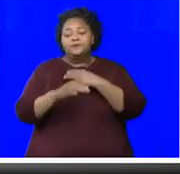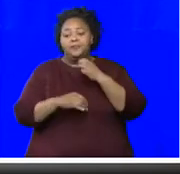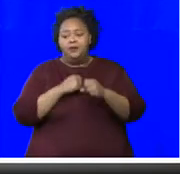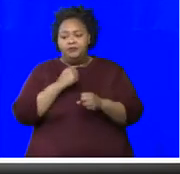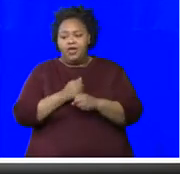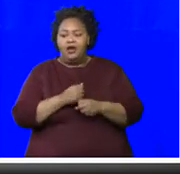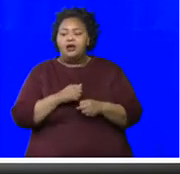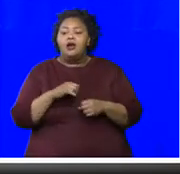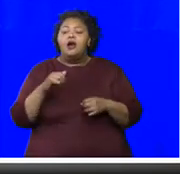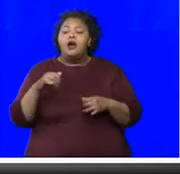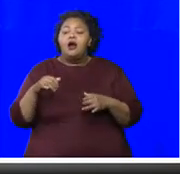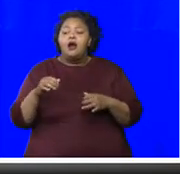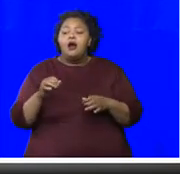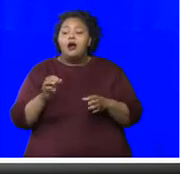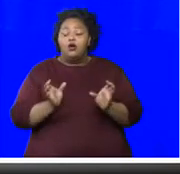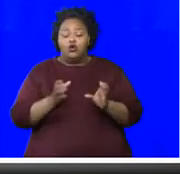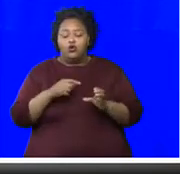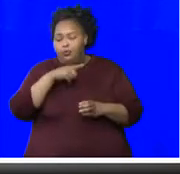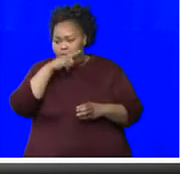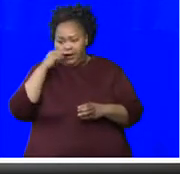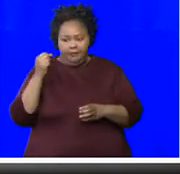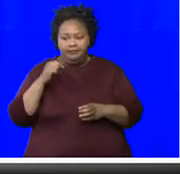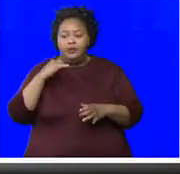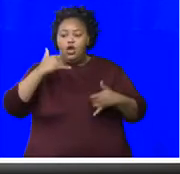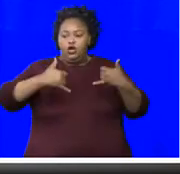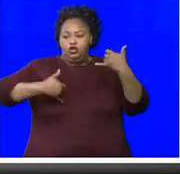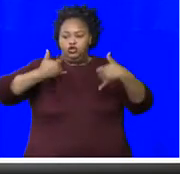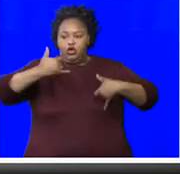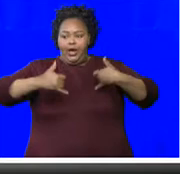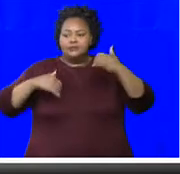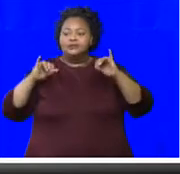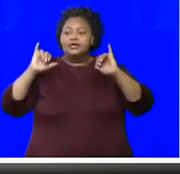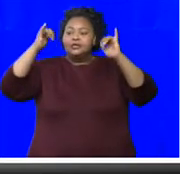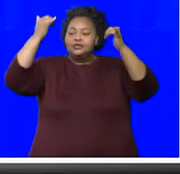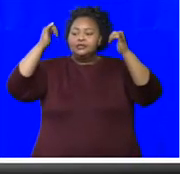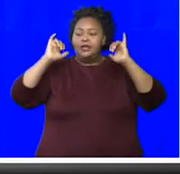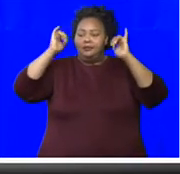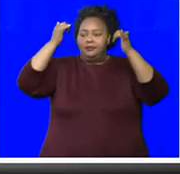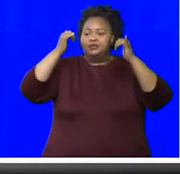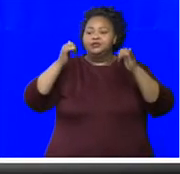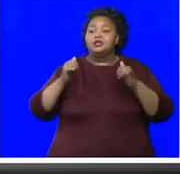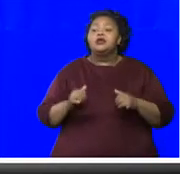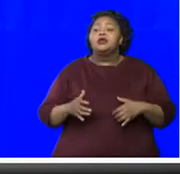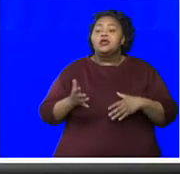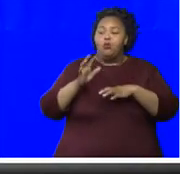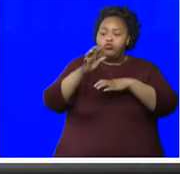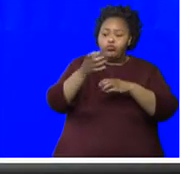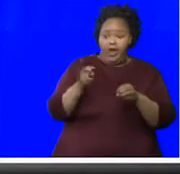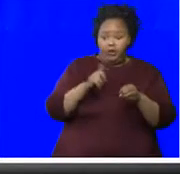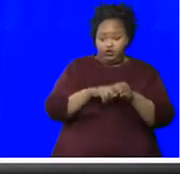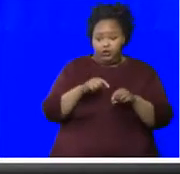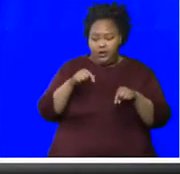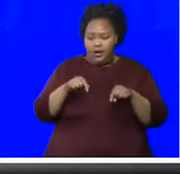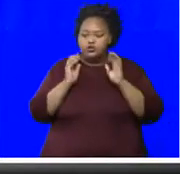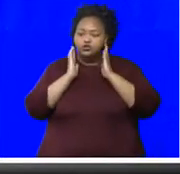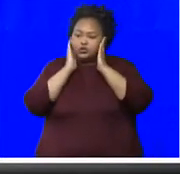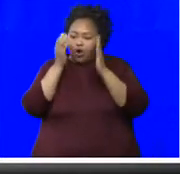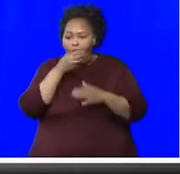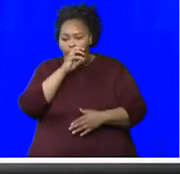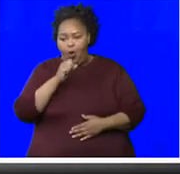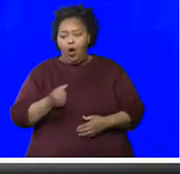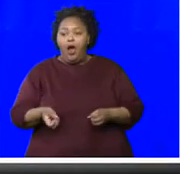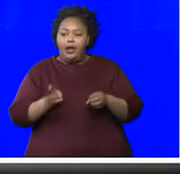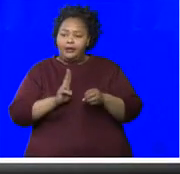2019 sasisiyajinja sathi sifuna lokuthi emaswati anawo akuthole ithuba ukuthi ahlabele ngalesikhathi seI